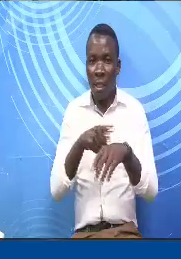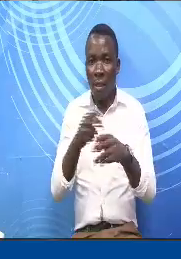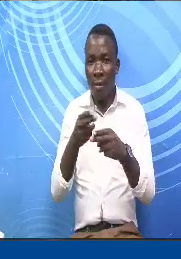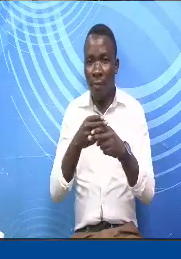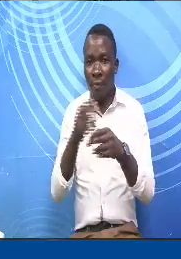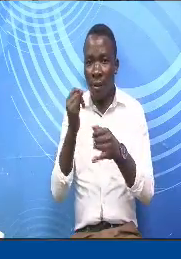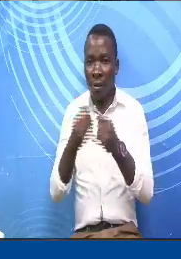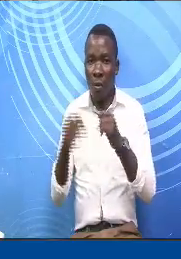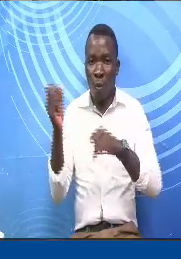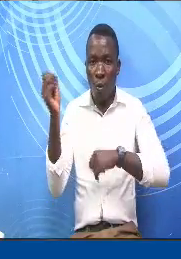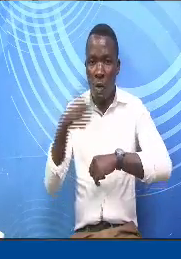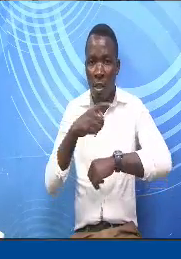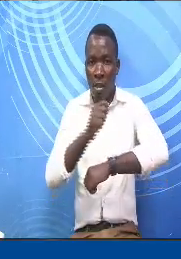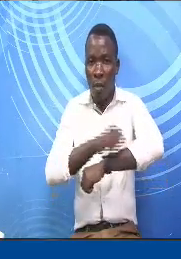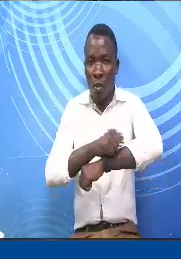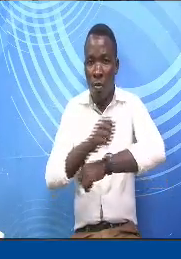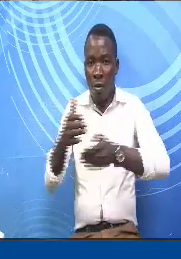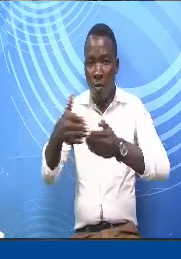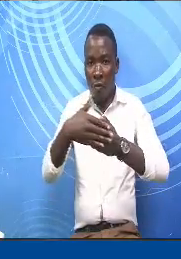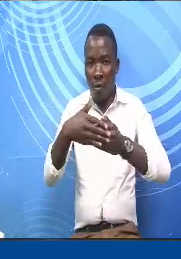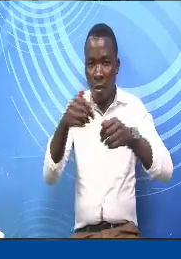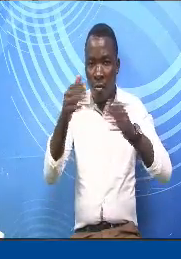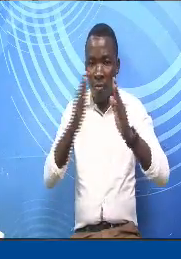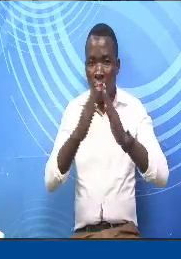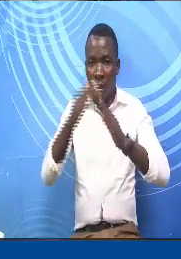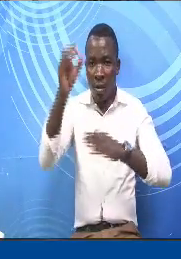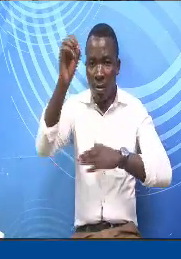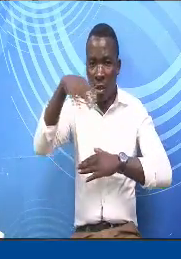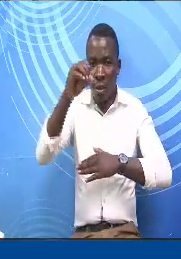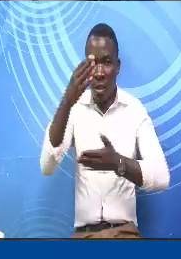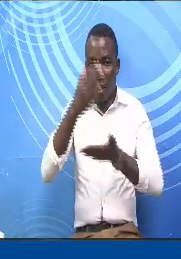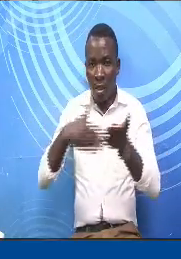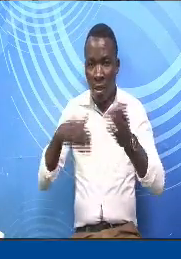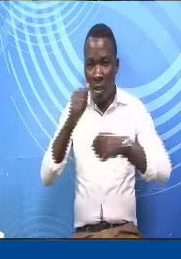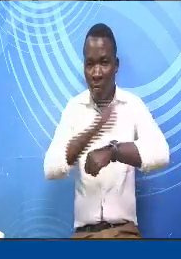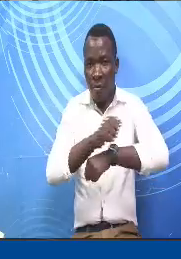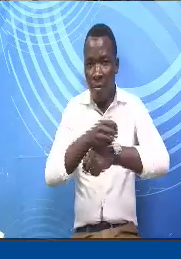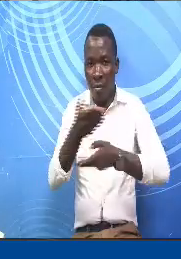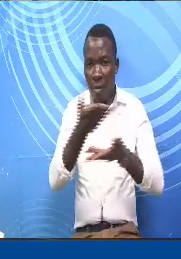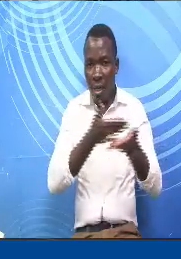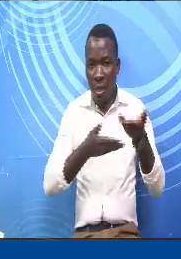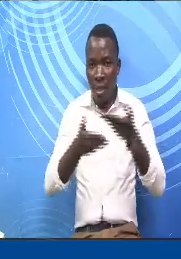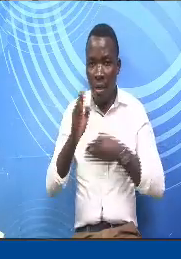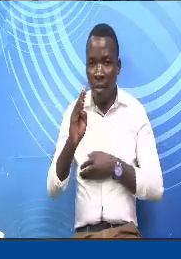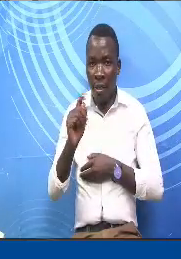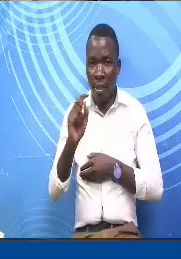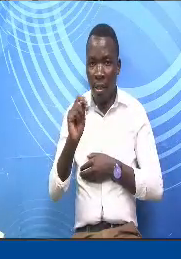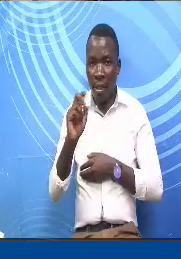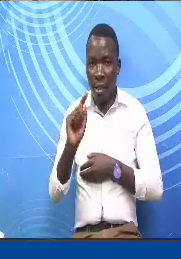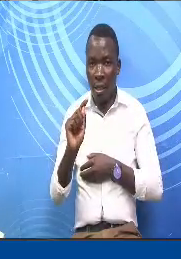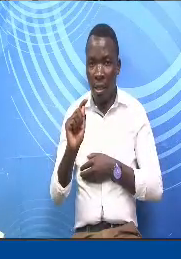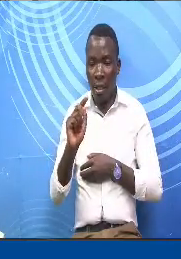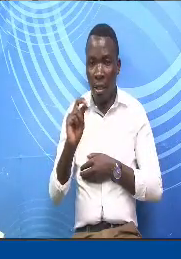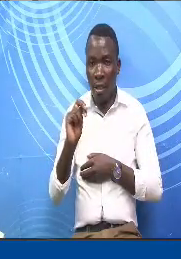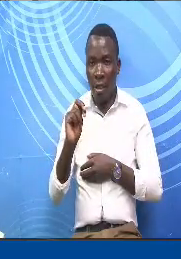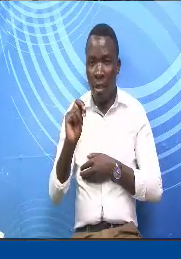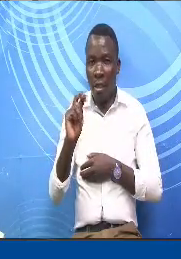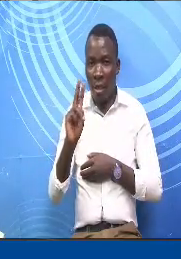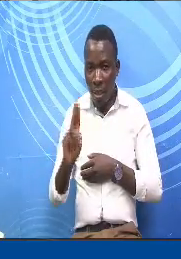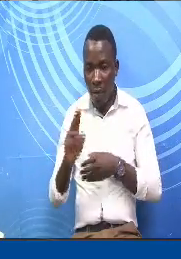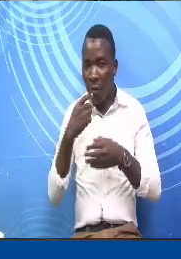ukwezi amashuri afunze hano mu mujyi wa Kigali, bamwe mu banyeshuri baganira na BTN baravuga ko kuri ubu ngo babangamiwe no